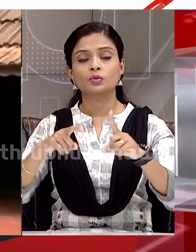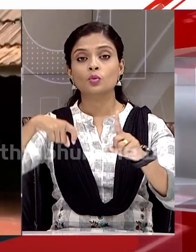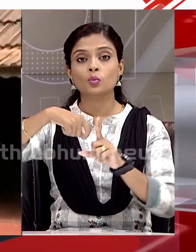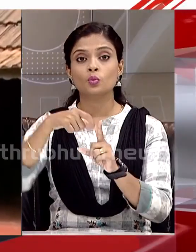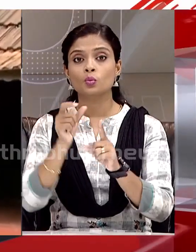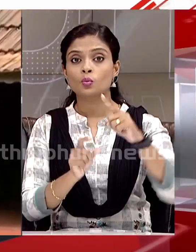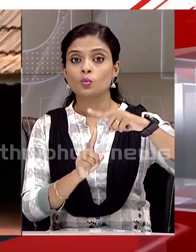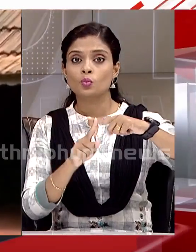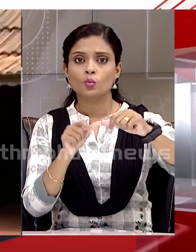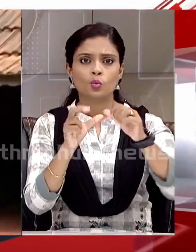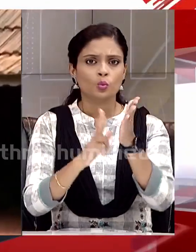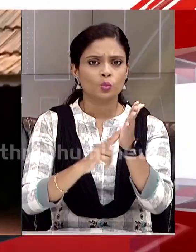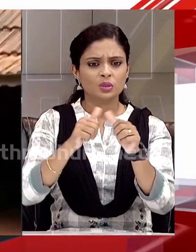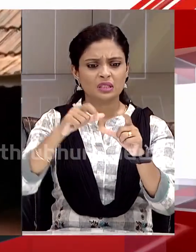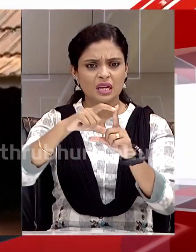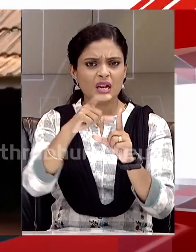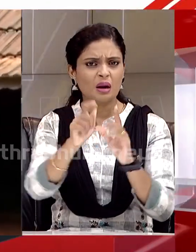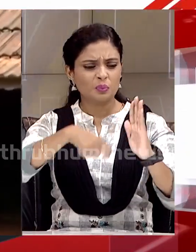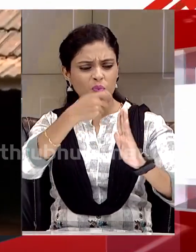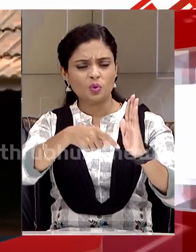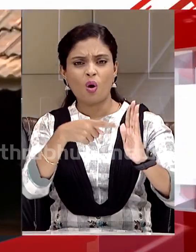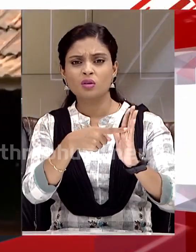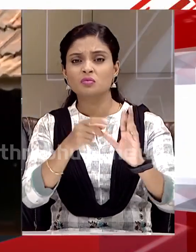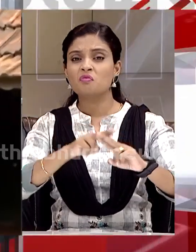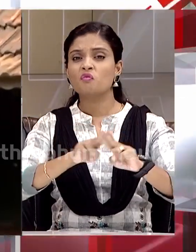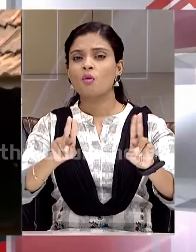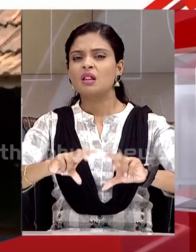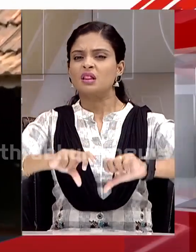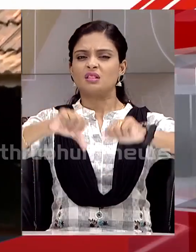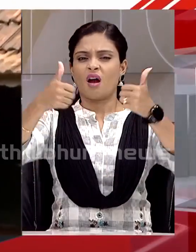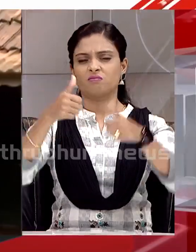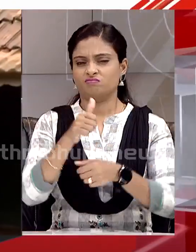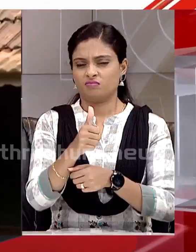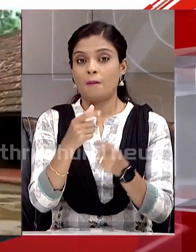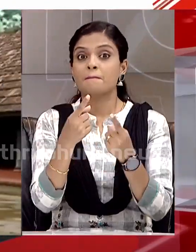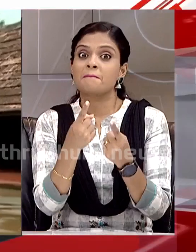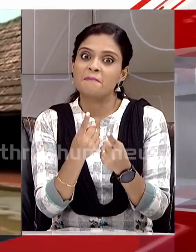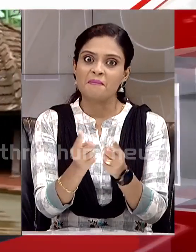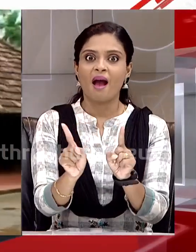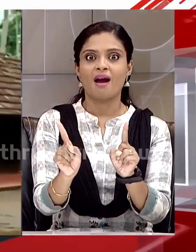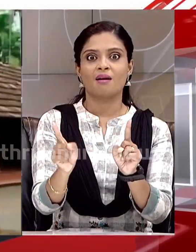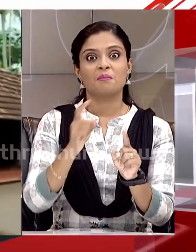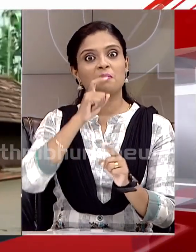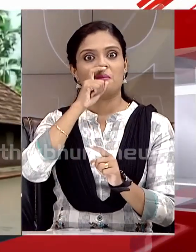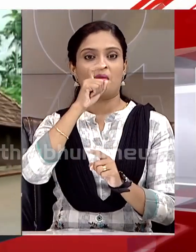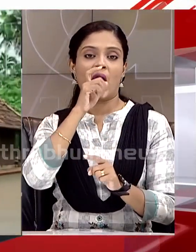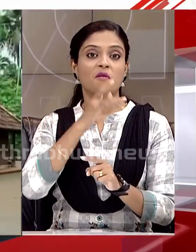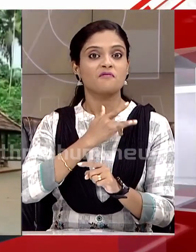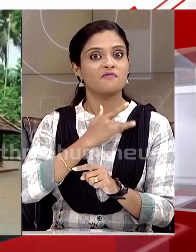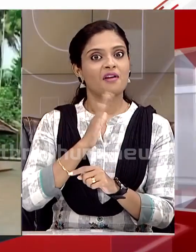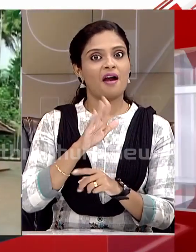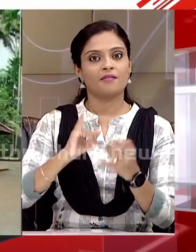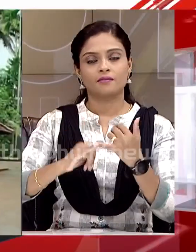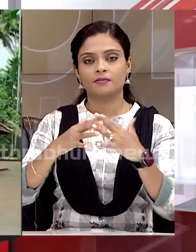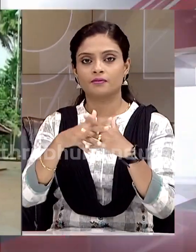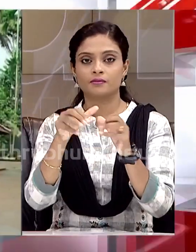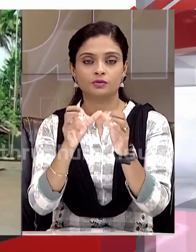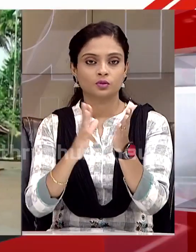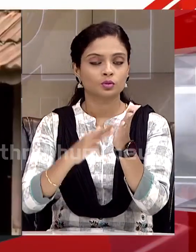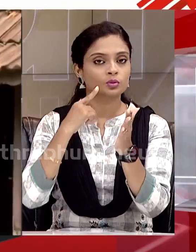പൂർണ്ണമായി ഫലപ്രാപ്തിയിൽ എത്തിയില്ല എങ്കിൽ പോലും കുട്ടനാട്ടുകാരുടെ സ്വകാര്യ അഭിമാനമാണ് എം എസ് സ്വാമിനാഥൻ എന്ന കാർഷിക ശാസ്ത്രജ്ഞൻ.